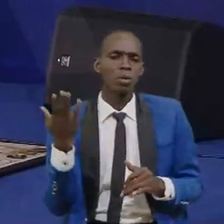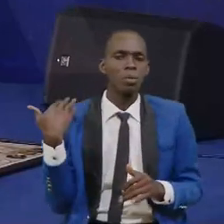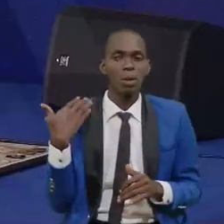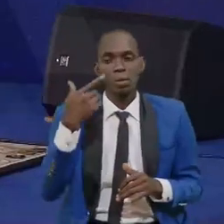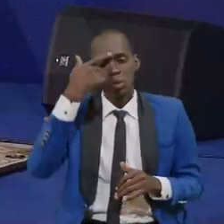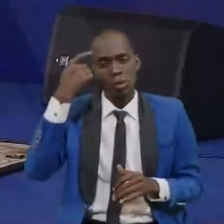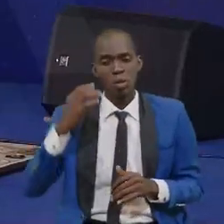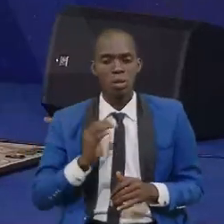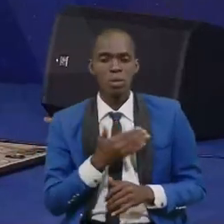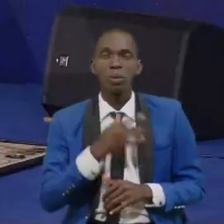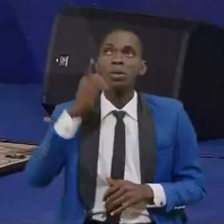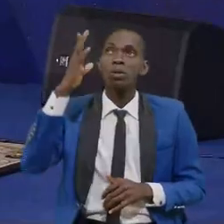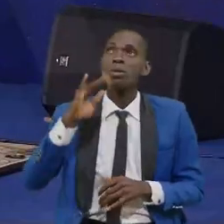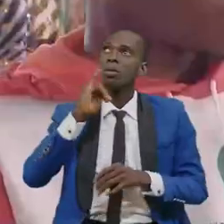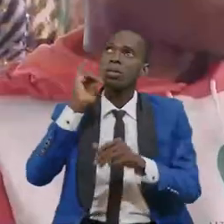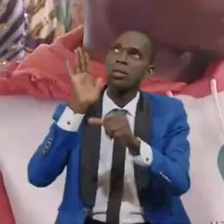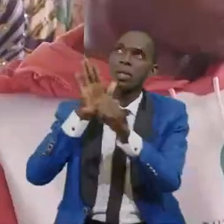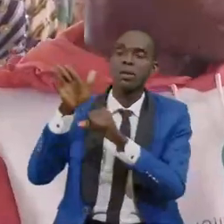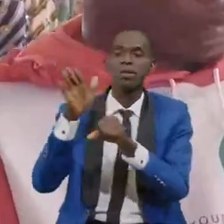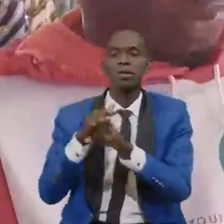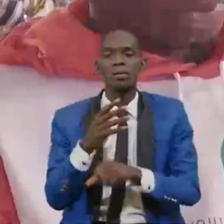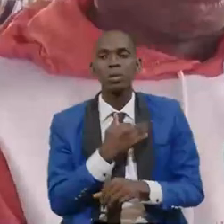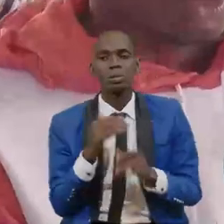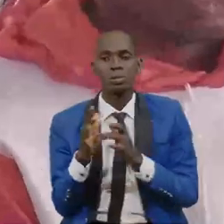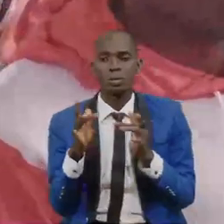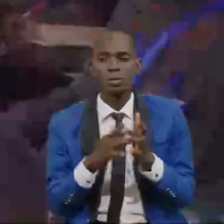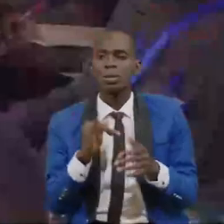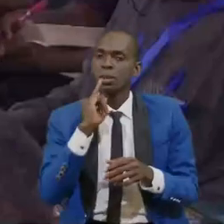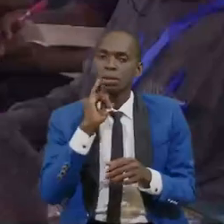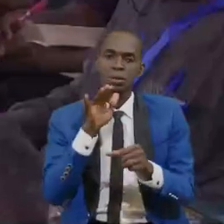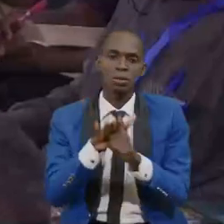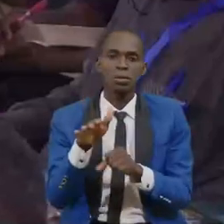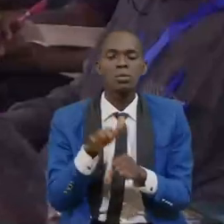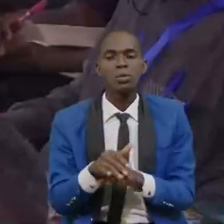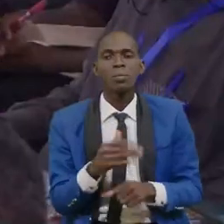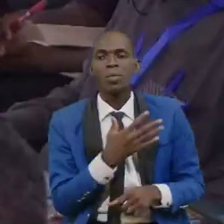passé, parce que notre Dieu est suffisant. Et Jésus est suffisant.